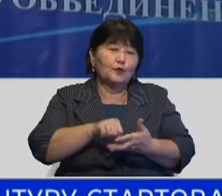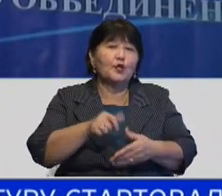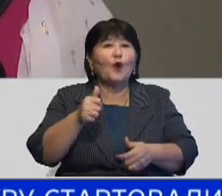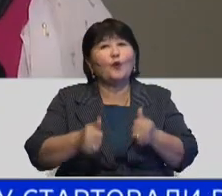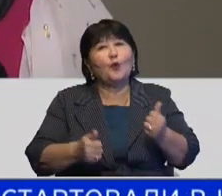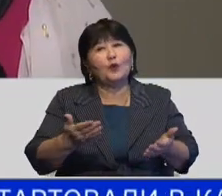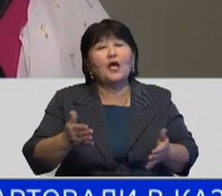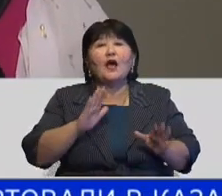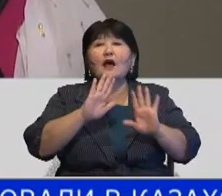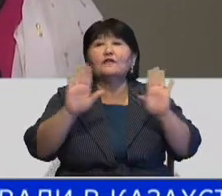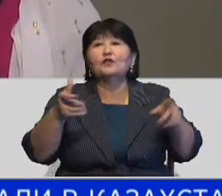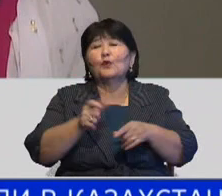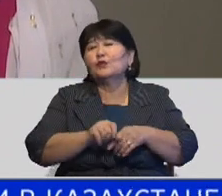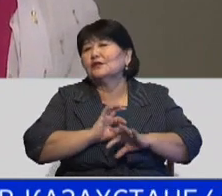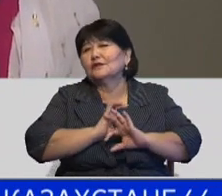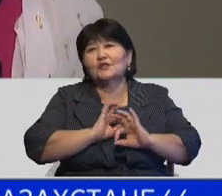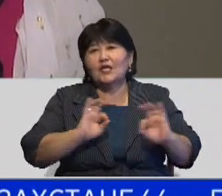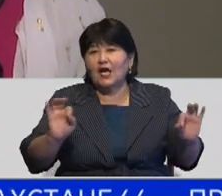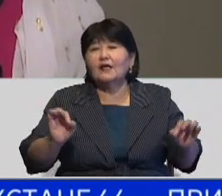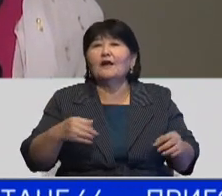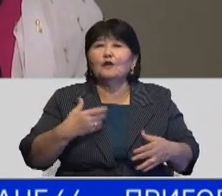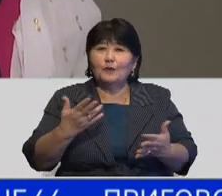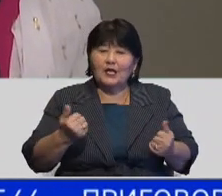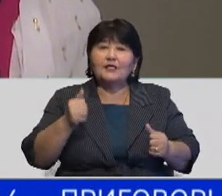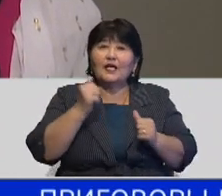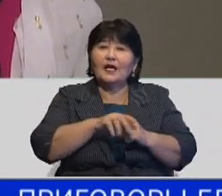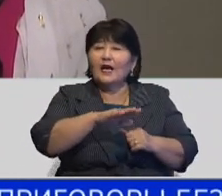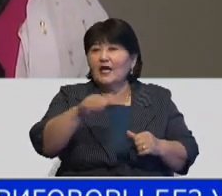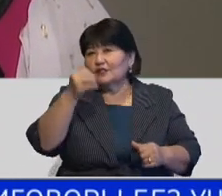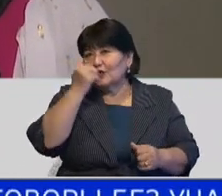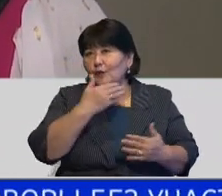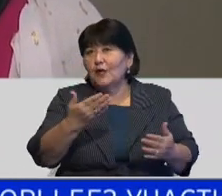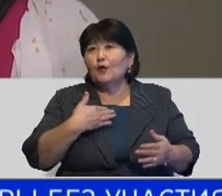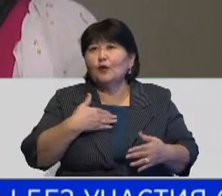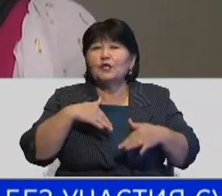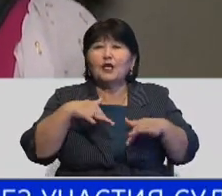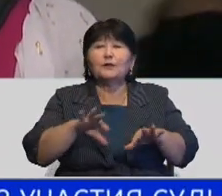в конкурсе. Выставка очень шикарная. Мы, конечно же, каждого отблагодарим. У нас